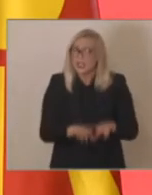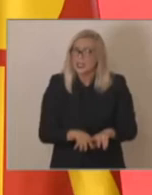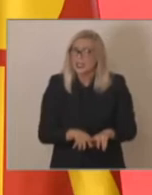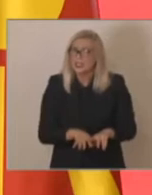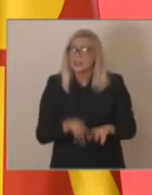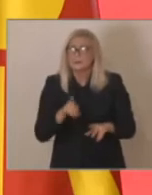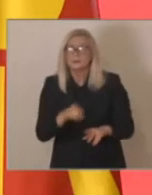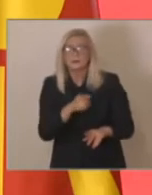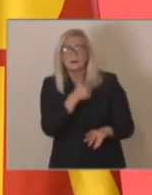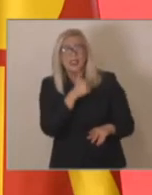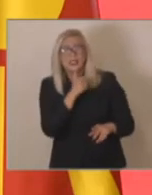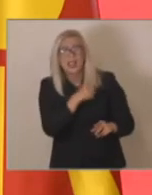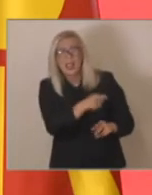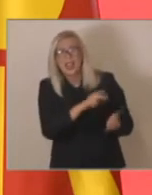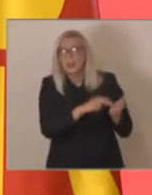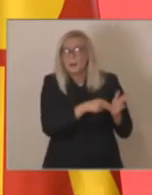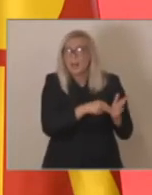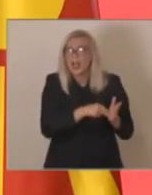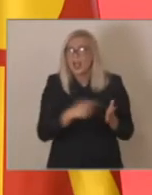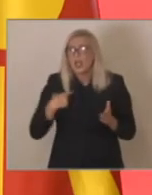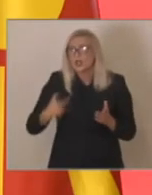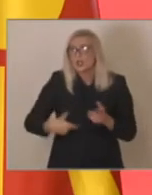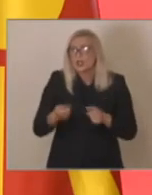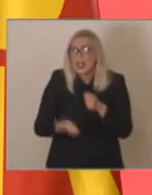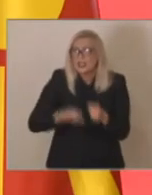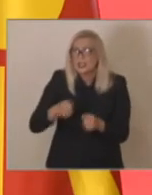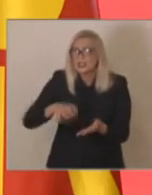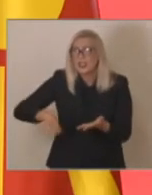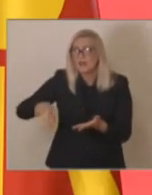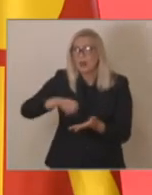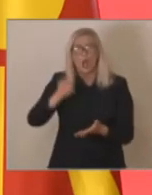дигитализацијата, зелената агенда, социјалните инвестиции во регионот,